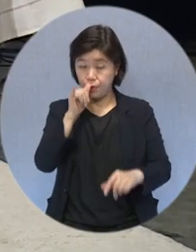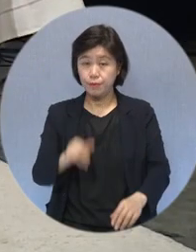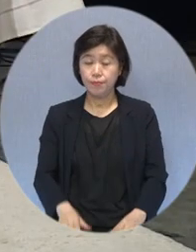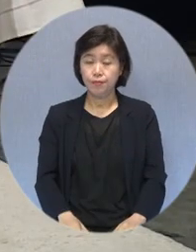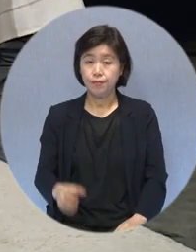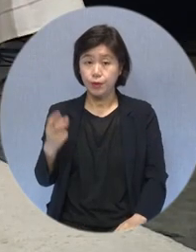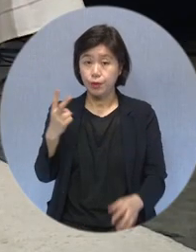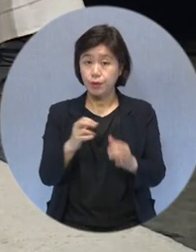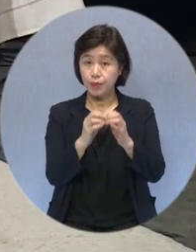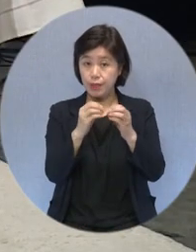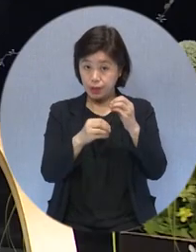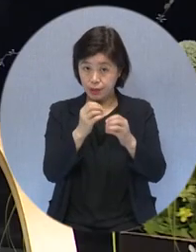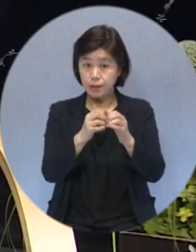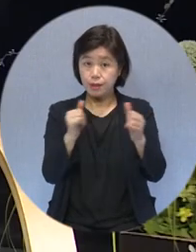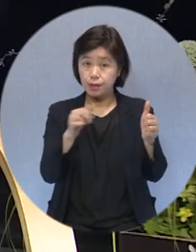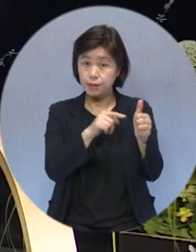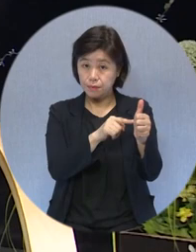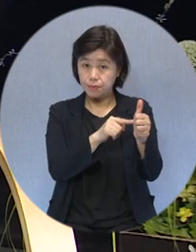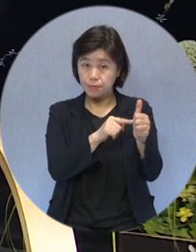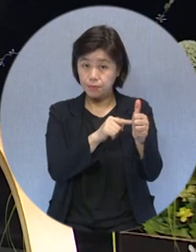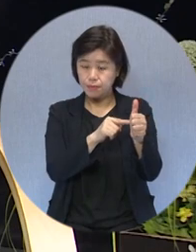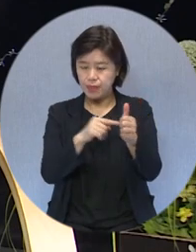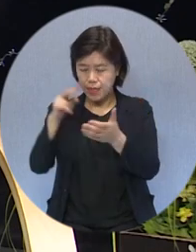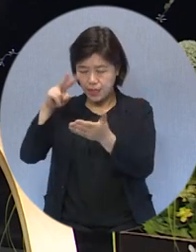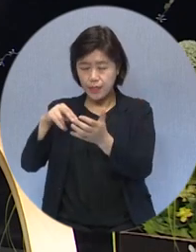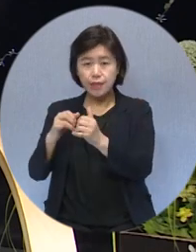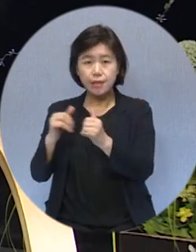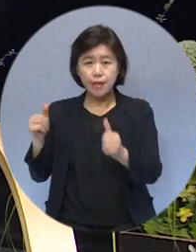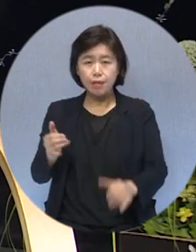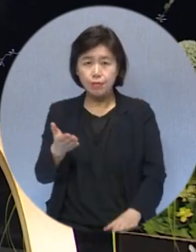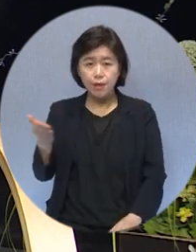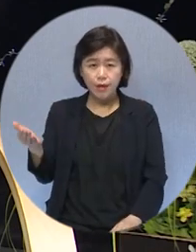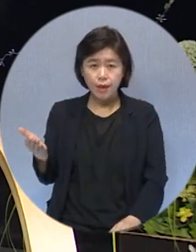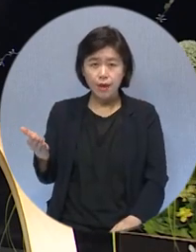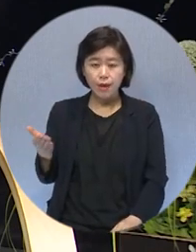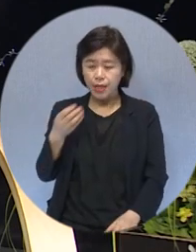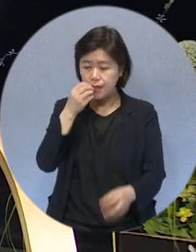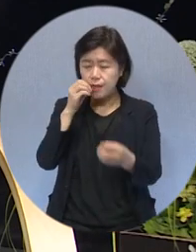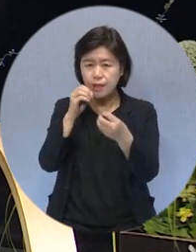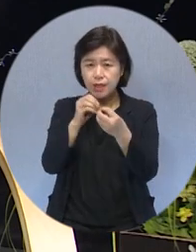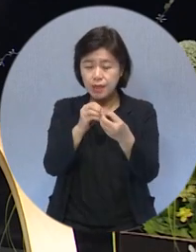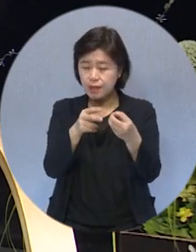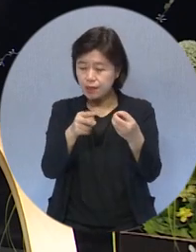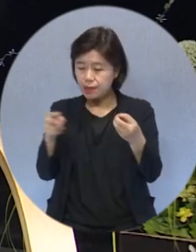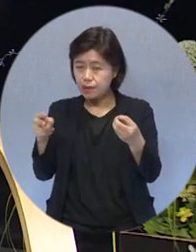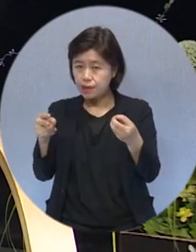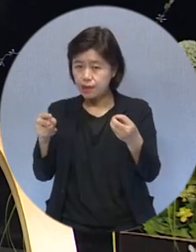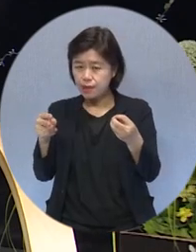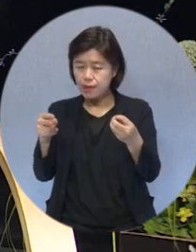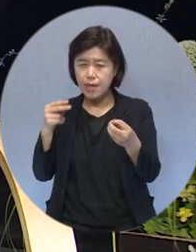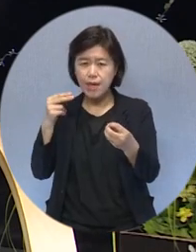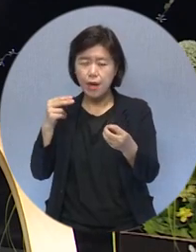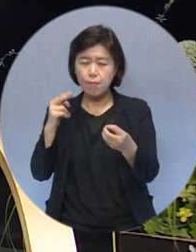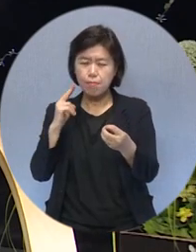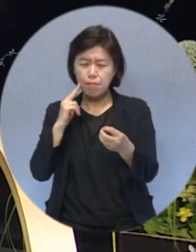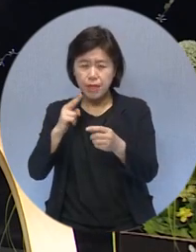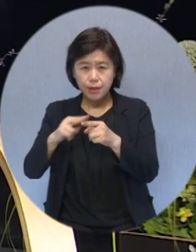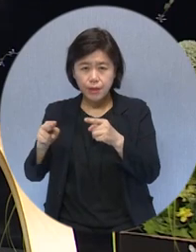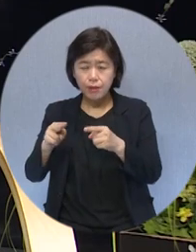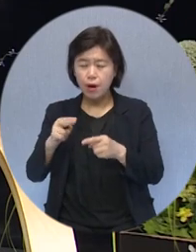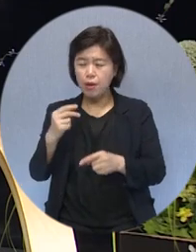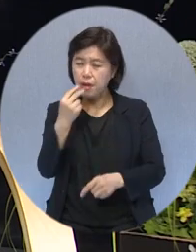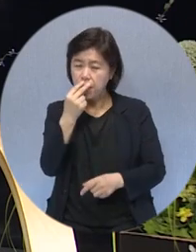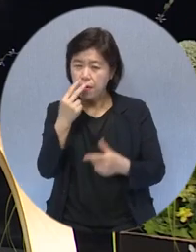첫 키스를 새 작업복의 휘발성 냄새로 인식하게 하고 있으며 첫